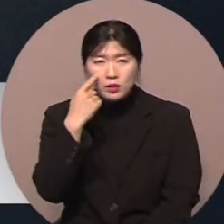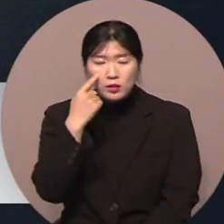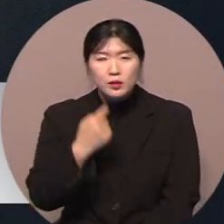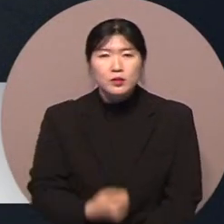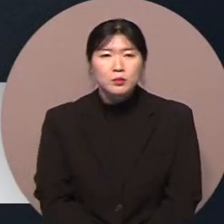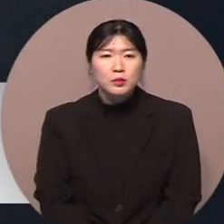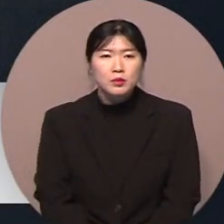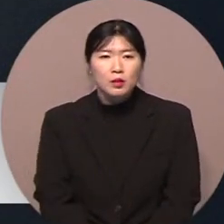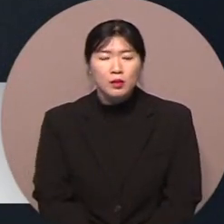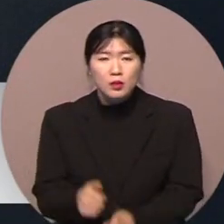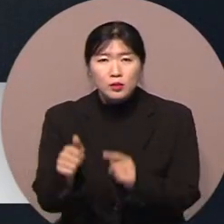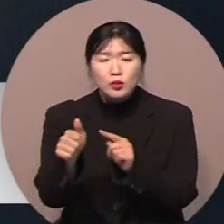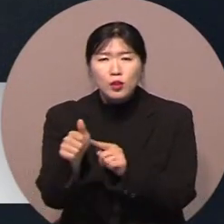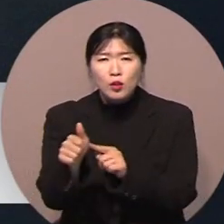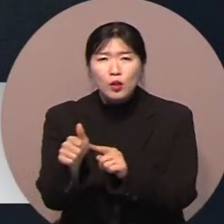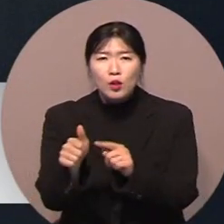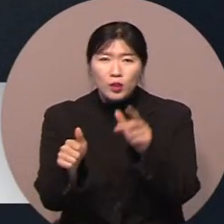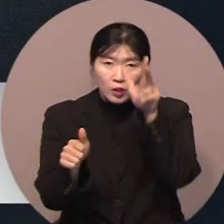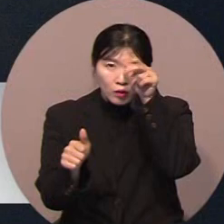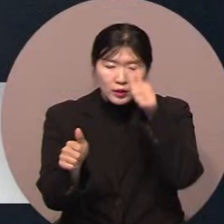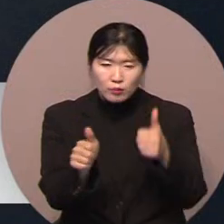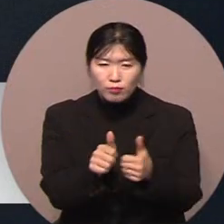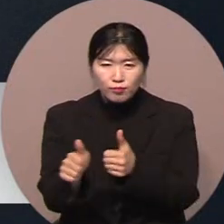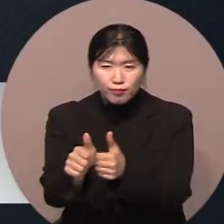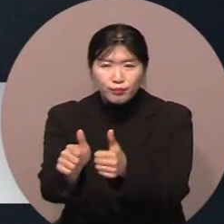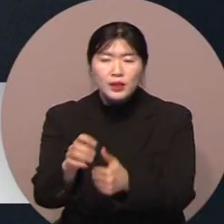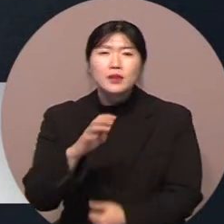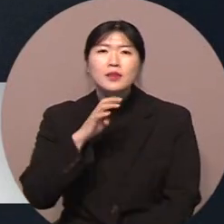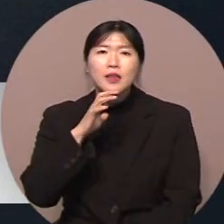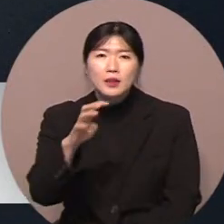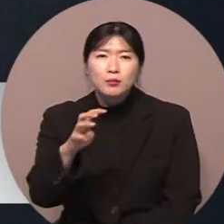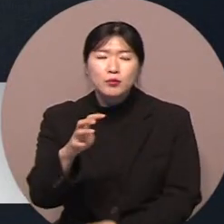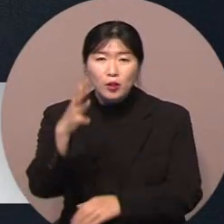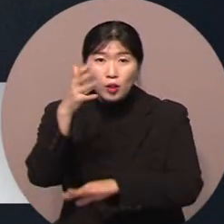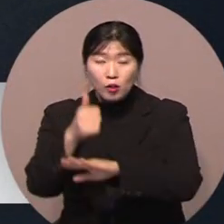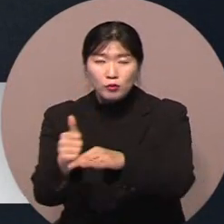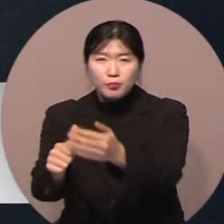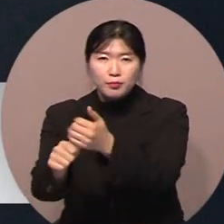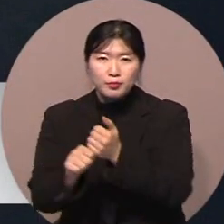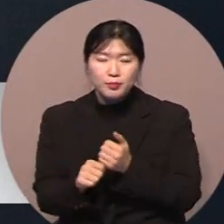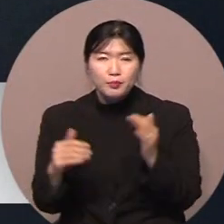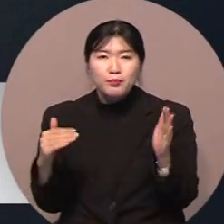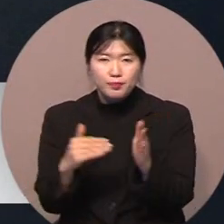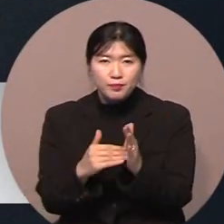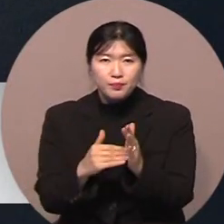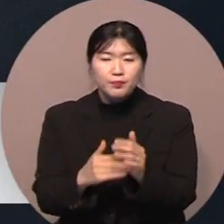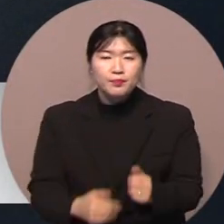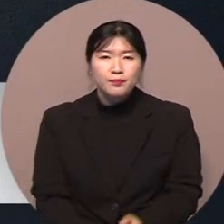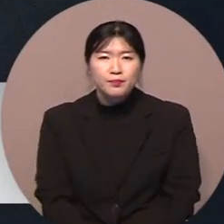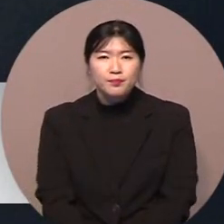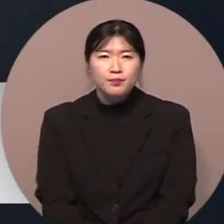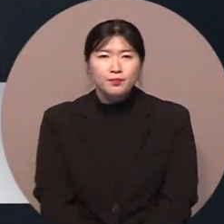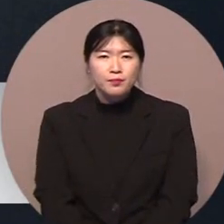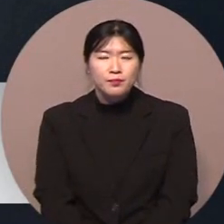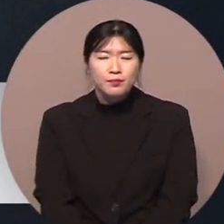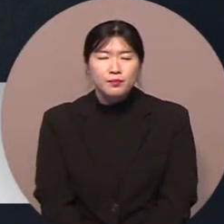달아났습니다이 승객은 경찰과 40여분 추격전을 버린 끝에 체포됐습니다 김성국